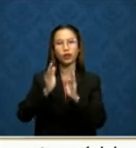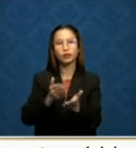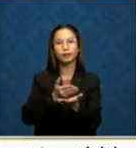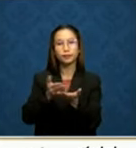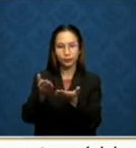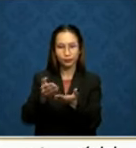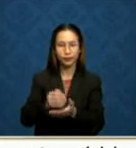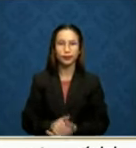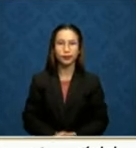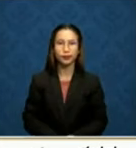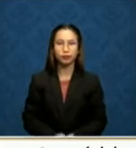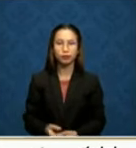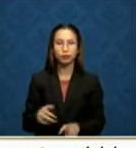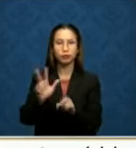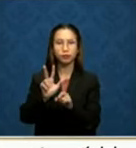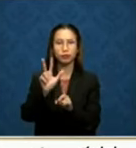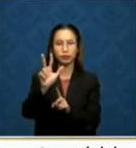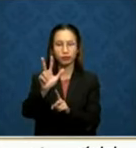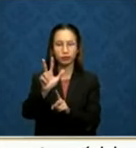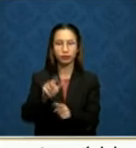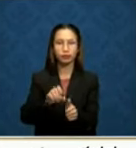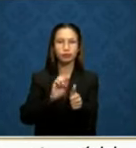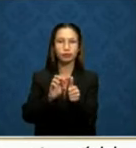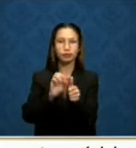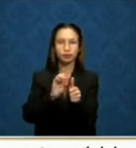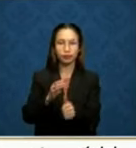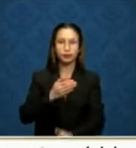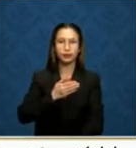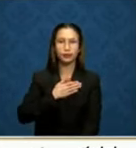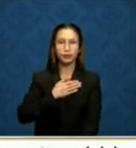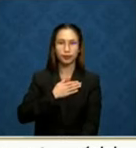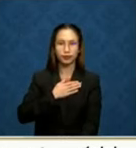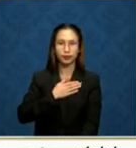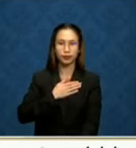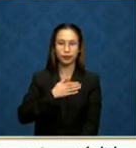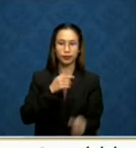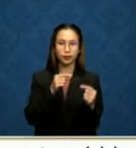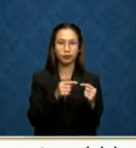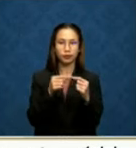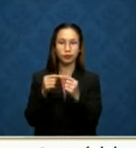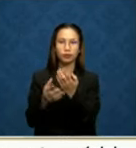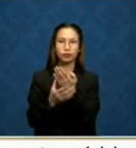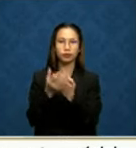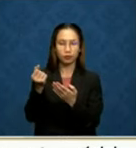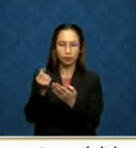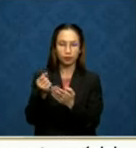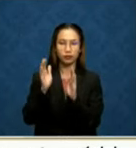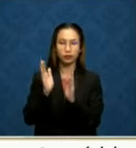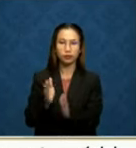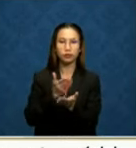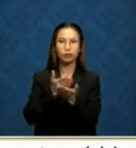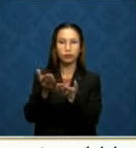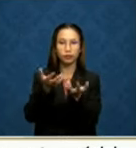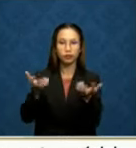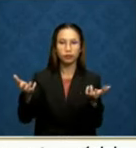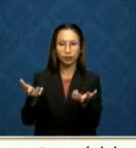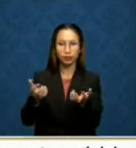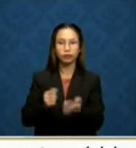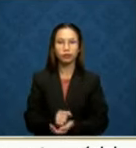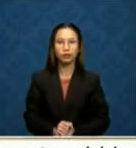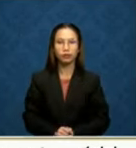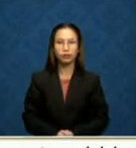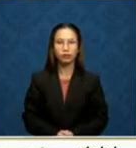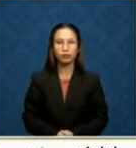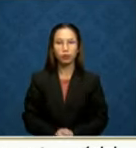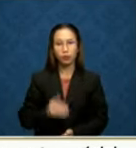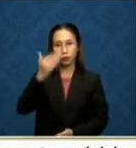ด้วยนะคะประเดนที่ 3 เป็ข้อเสนอแนกของที่ฉันไปยังหนวยงานพาองคกรของผู้บริโภคนะคะเพื่อที่จะให้ท่